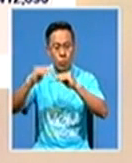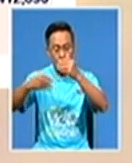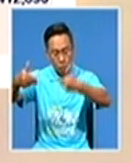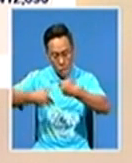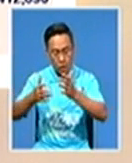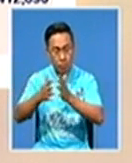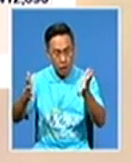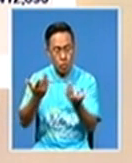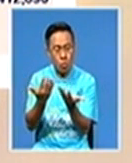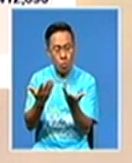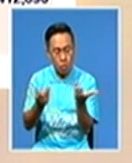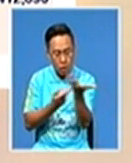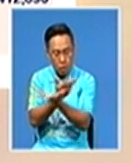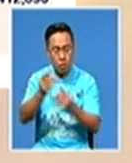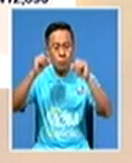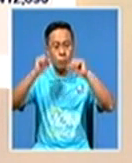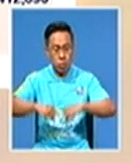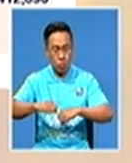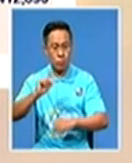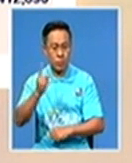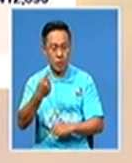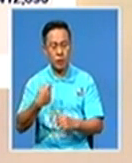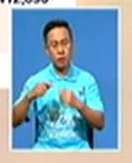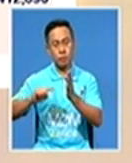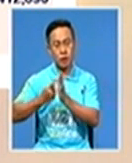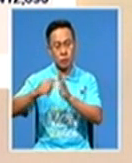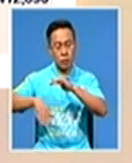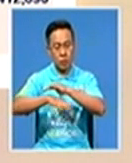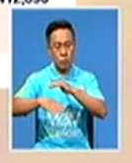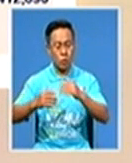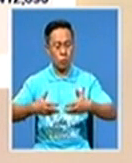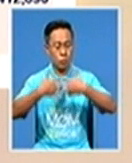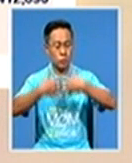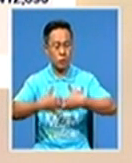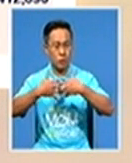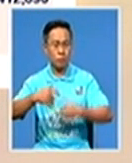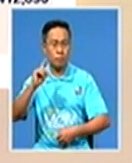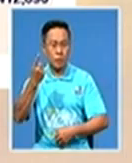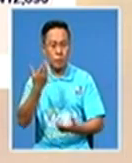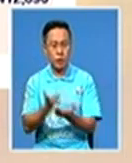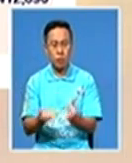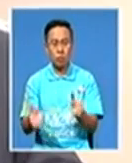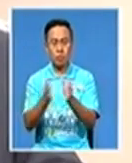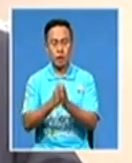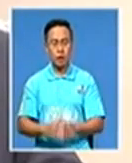ครับอันนี้เป็นฐานอุตสาหกรรมที่กำลังเริ่มใหม่นะครับในจำนวนนี้ก็เป็นวงเงิน